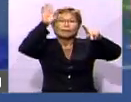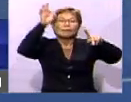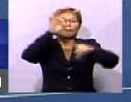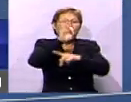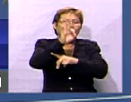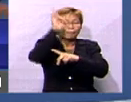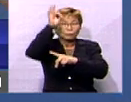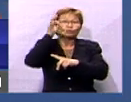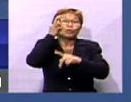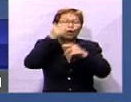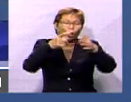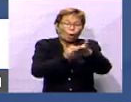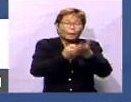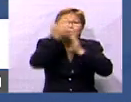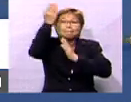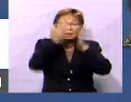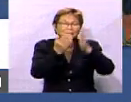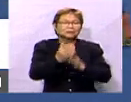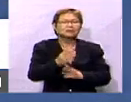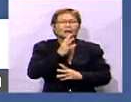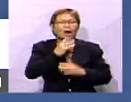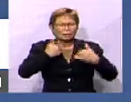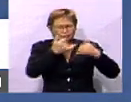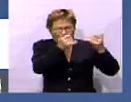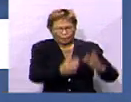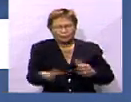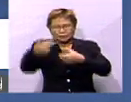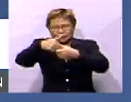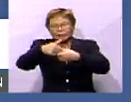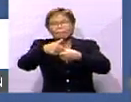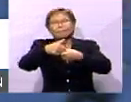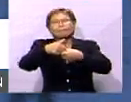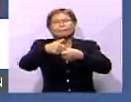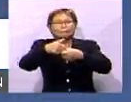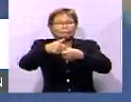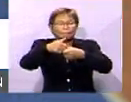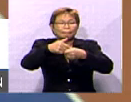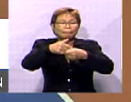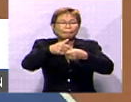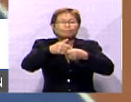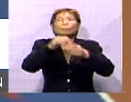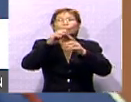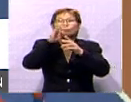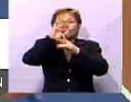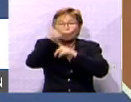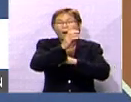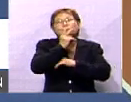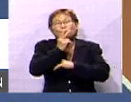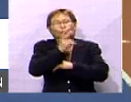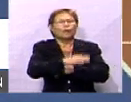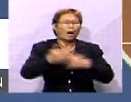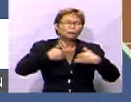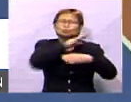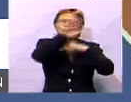Hoki Malaysia, Datuk Seri Subhan Kamal, agar pemain yang berada dalam program Podium bebas daripada budaya merokok, Van Huizen percaya